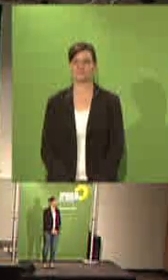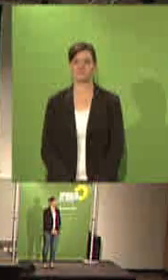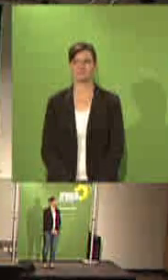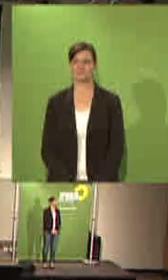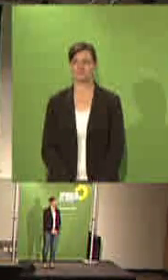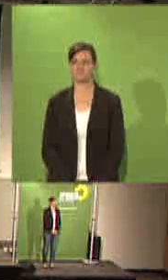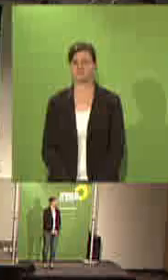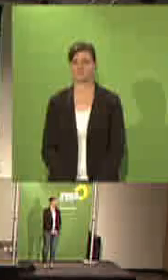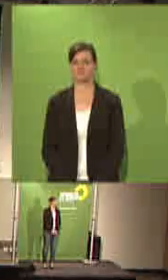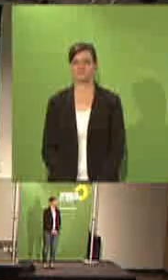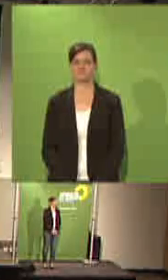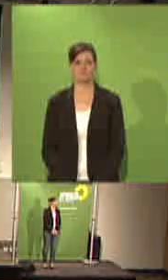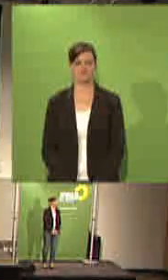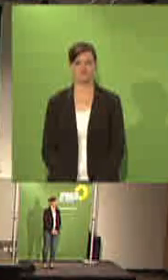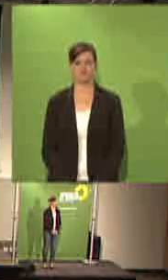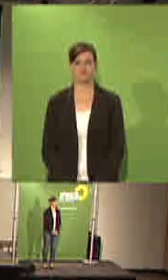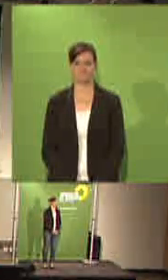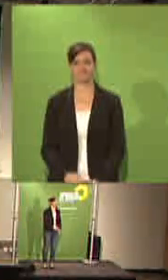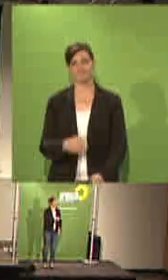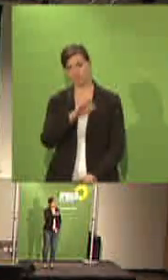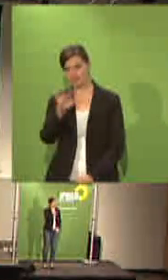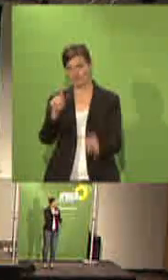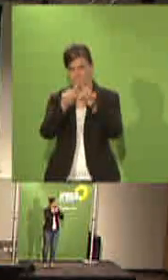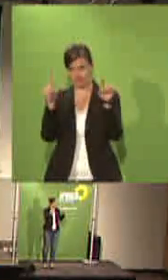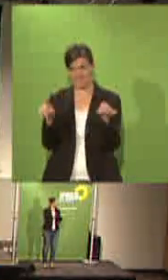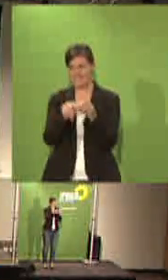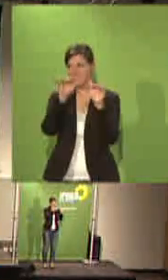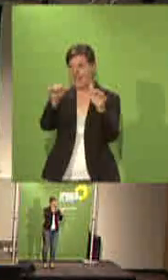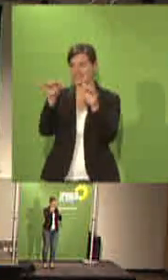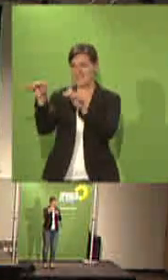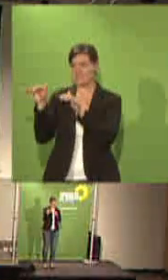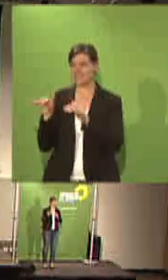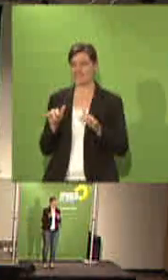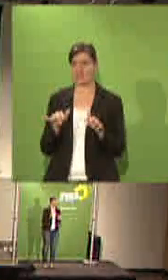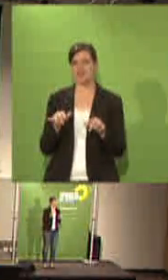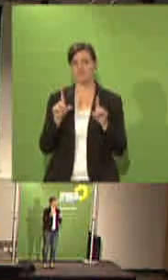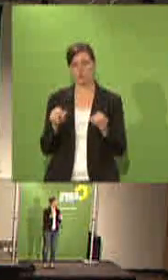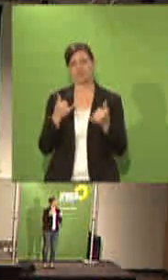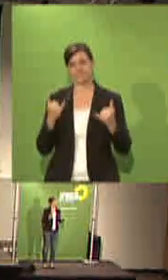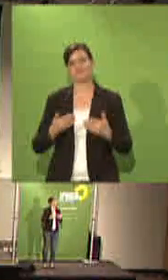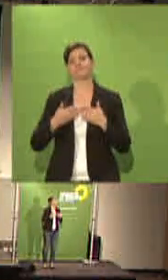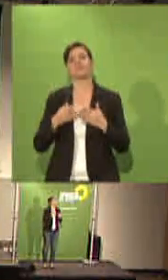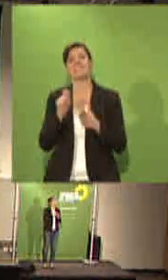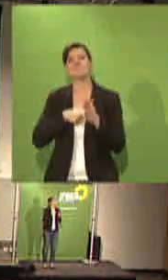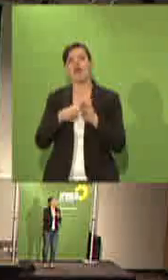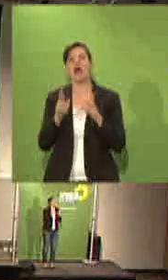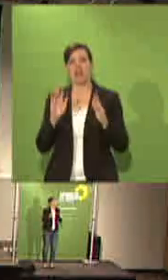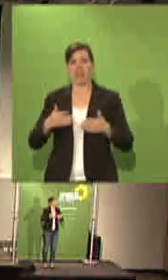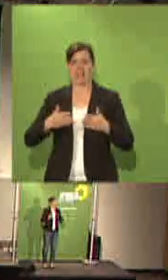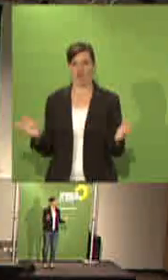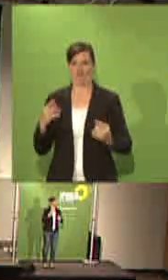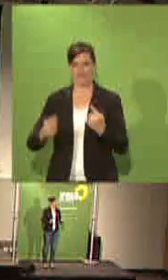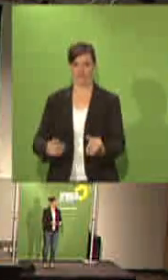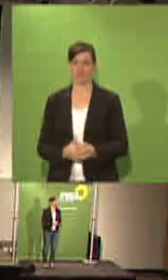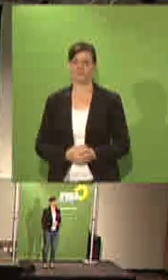so, weil jetzt dann jetzt alle die Zettel haben, sage ich, der Wahlgang ist eröffnet und wir